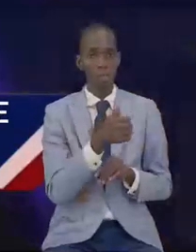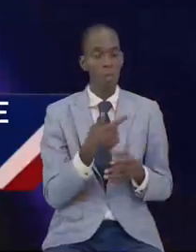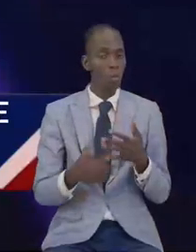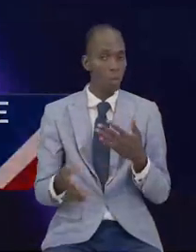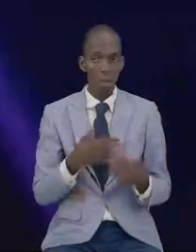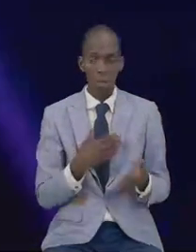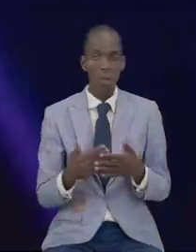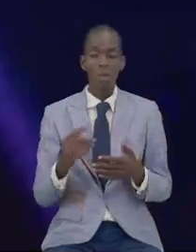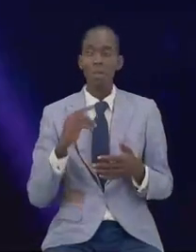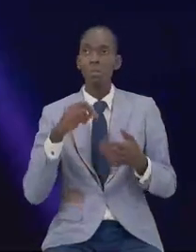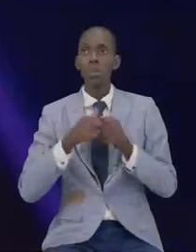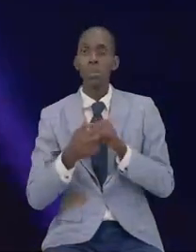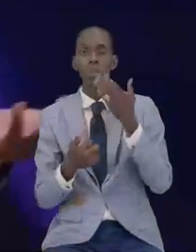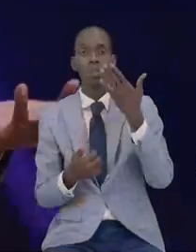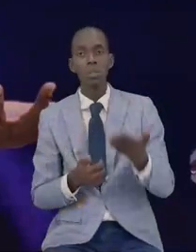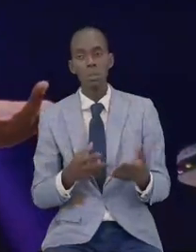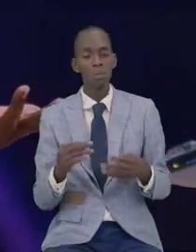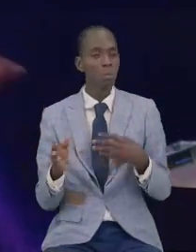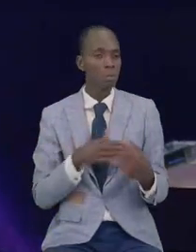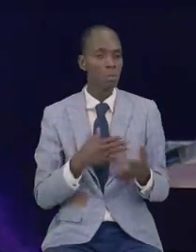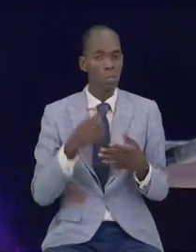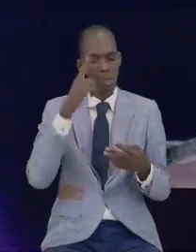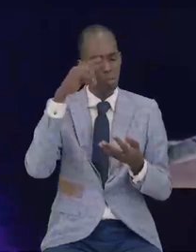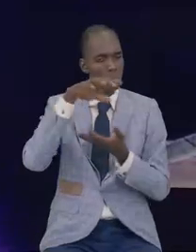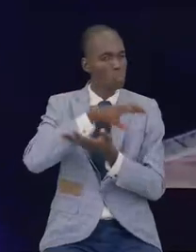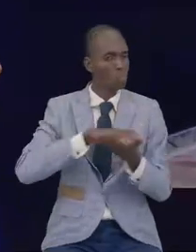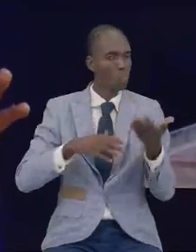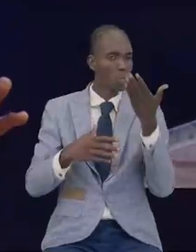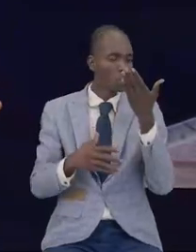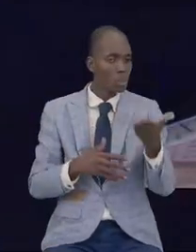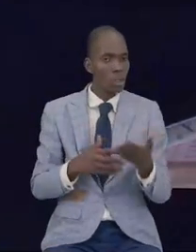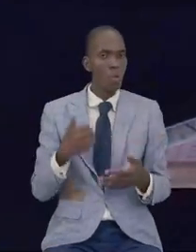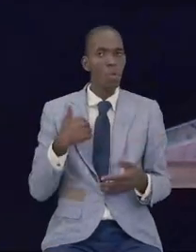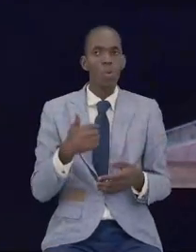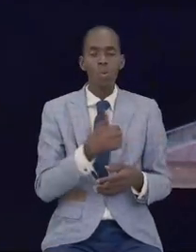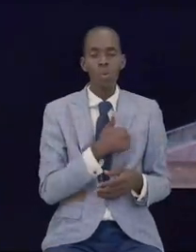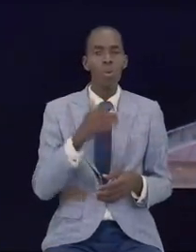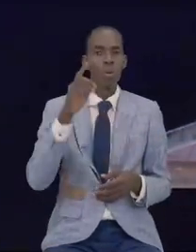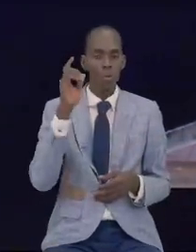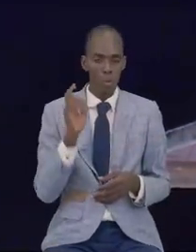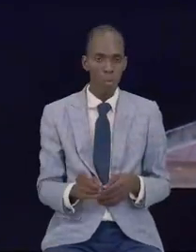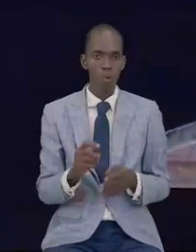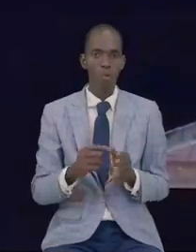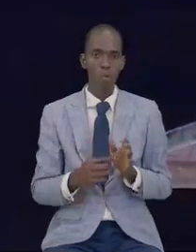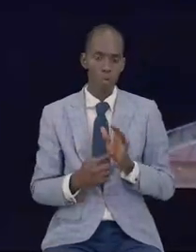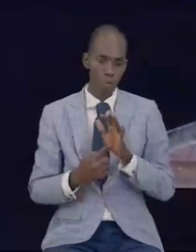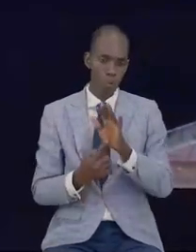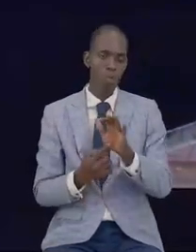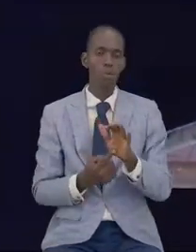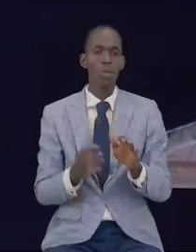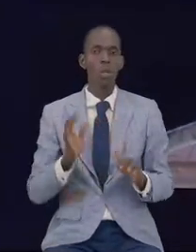souffle là-bas, quelle que soit la confusion qui se trouve là-bas, alors nous échangeons